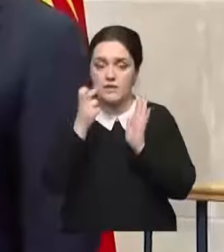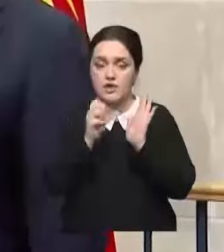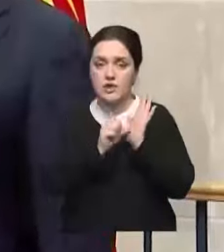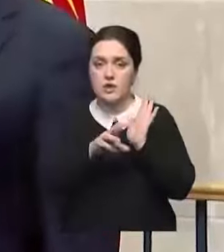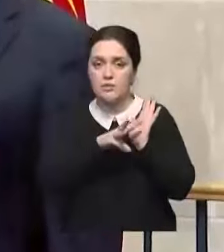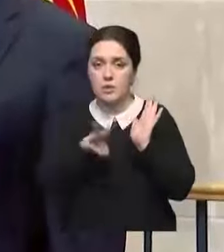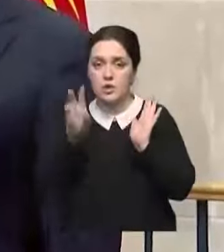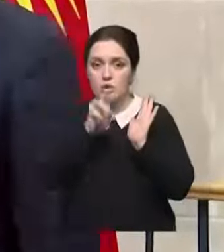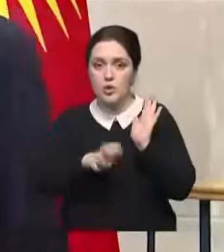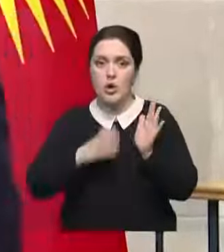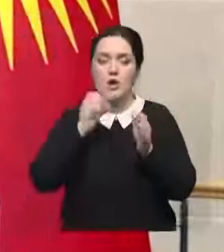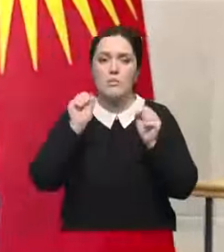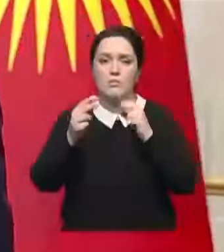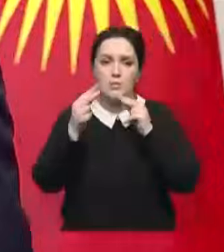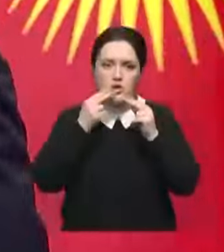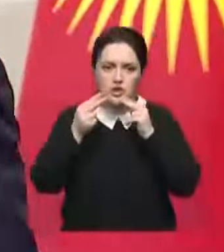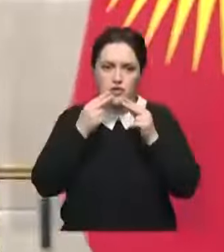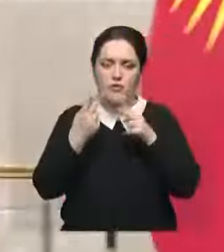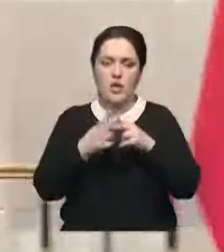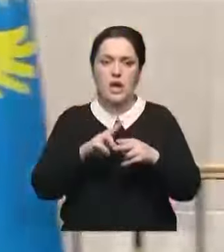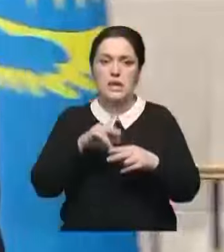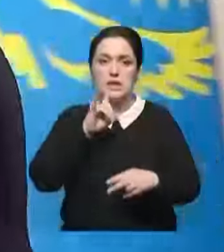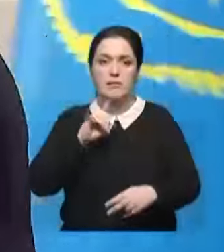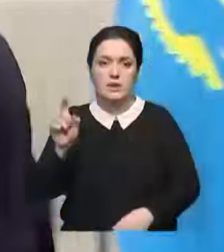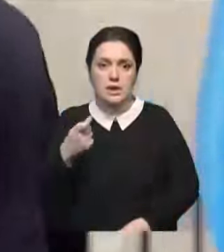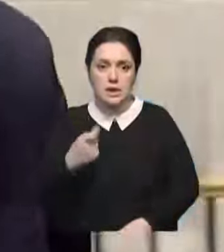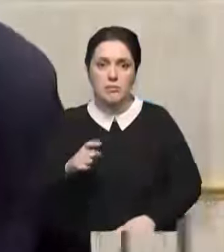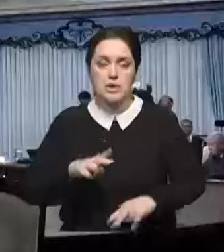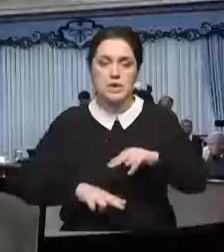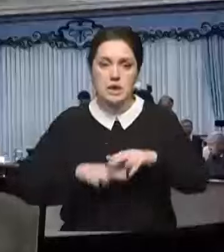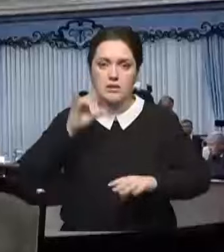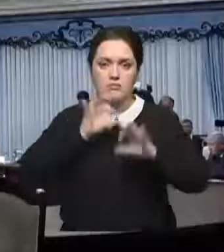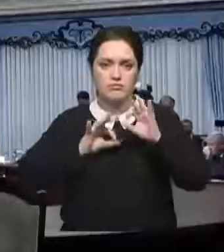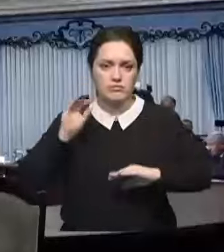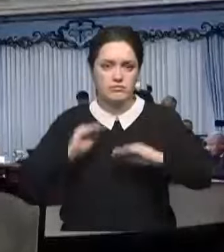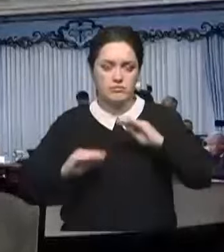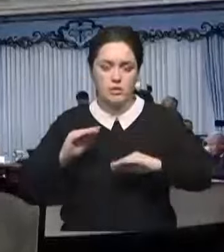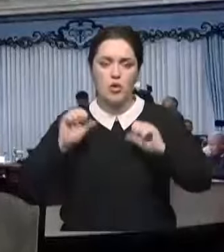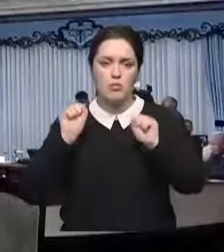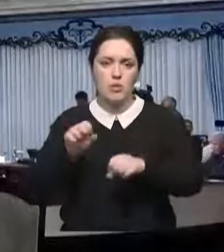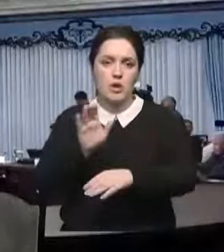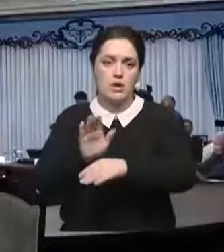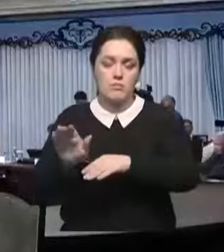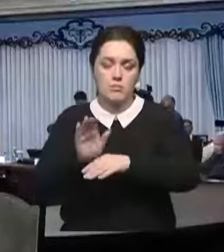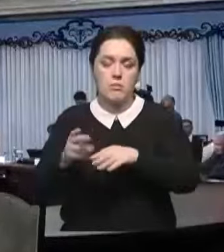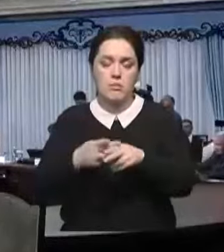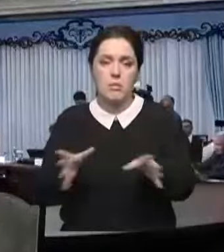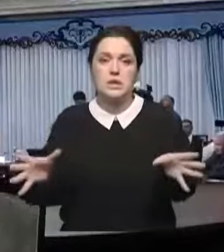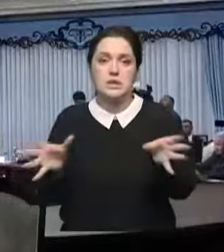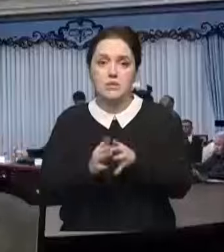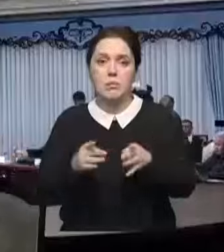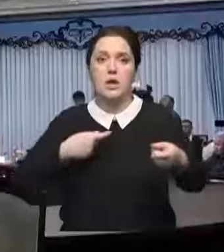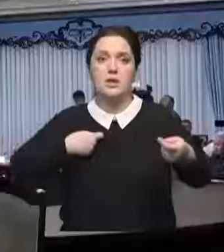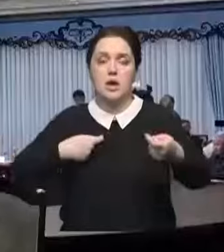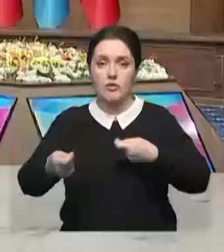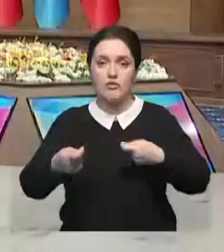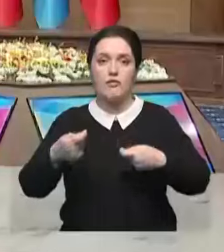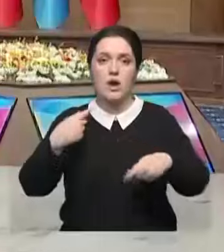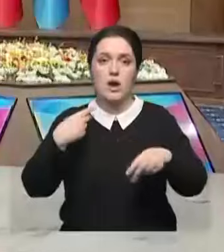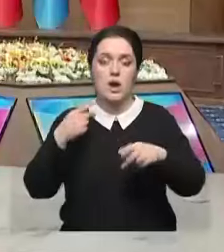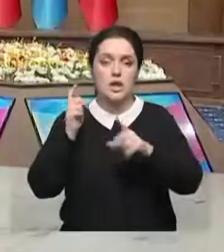Потенциал имеется в пищевой, промышленной, нефтехимической, строительной, фармацевтической отраслях и в ходе реализации совместных торгово-логистических